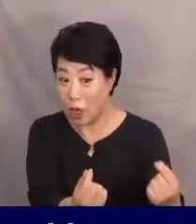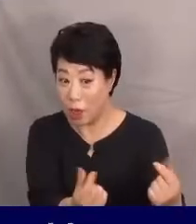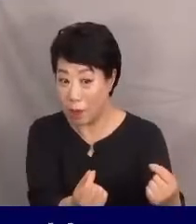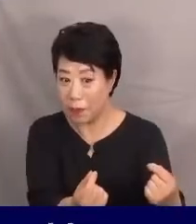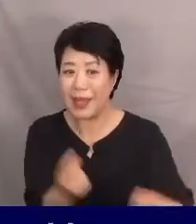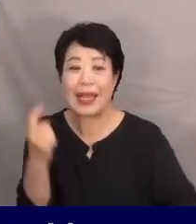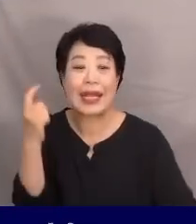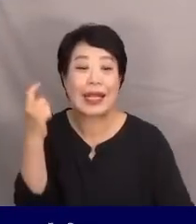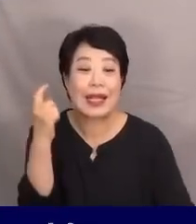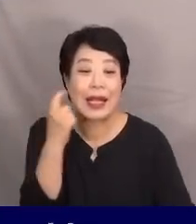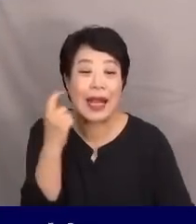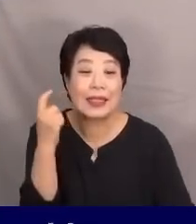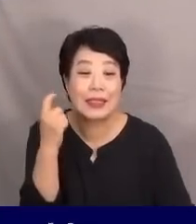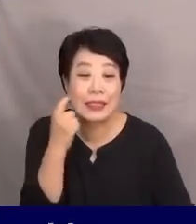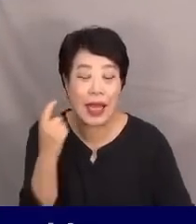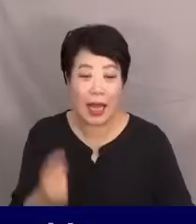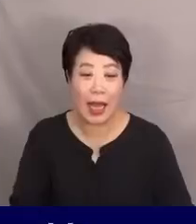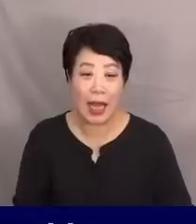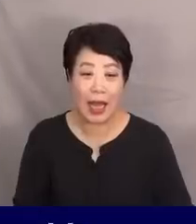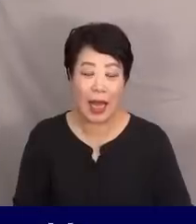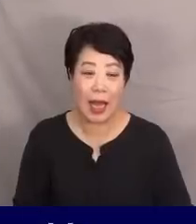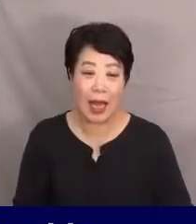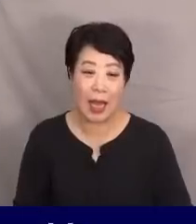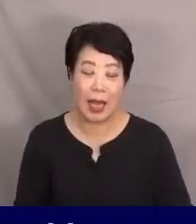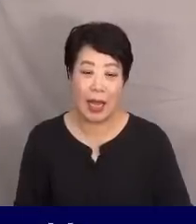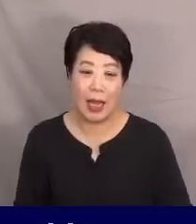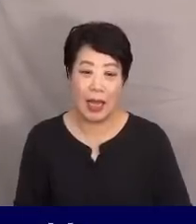가짜 위령 법회를 해서